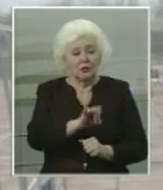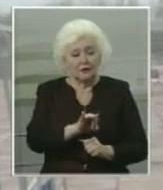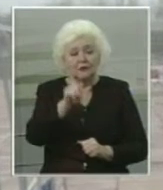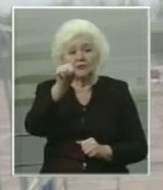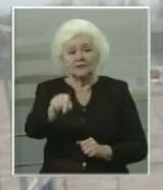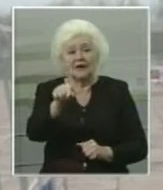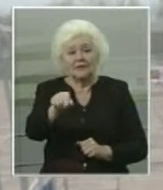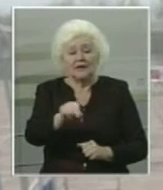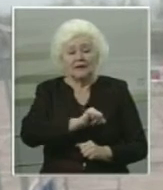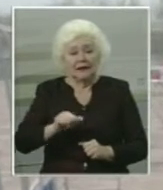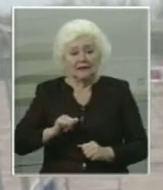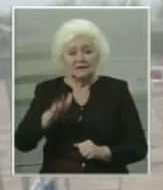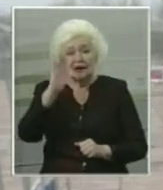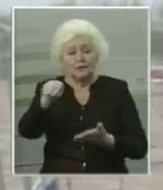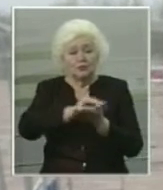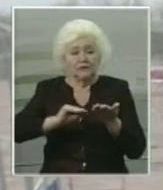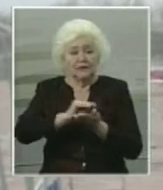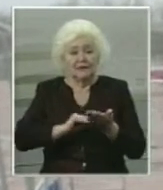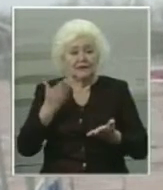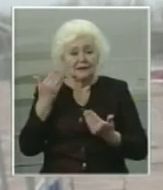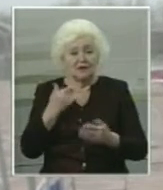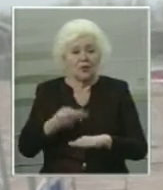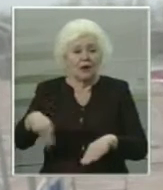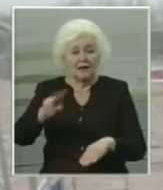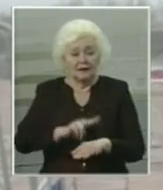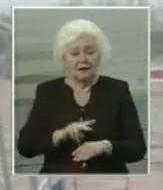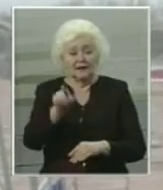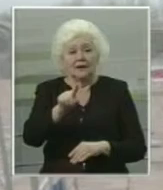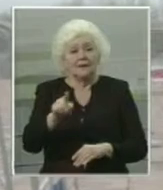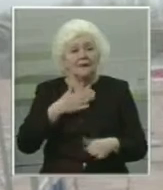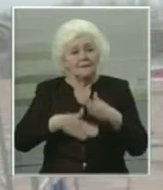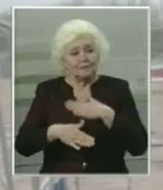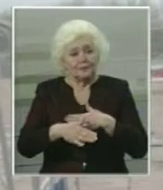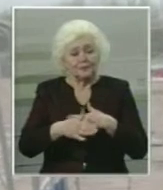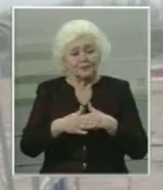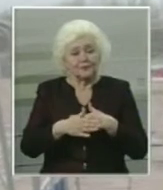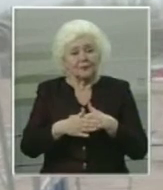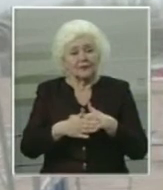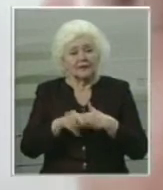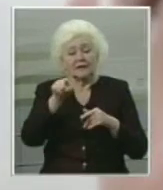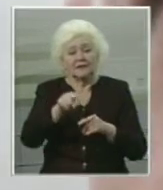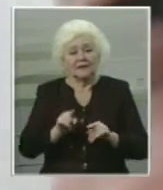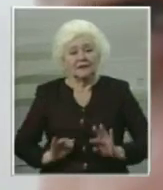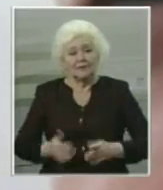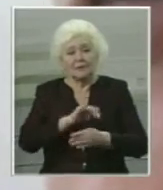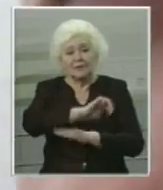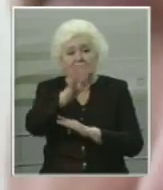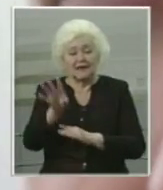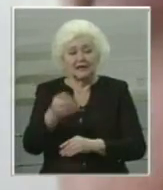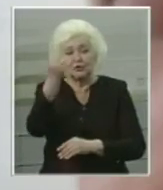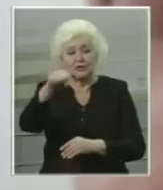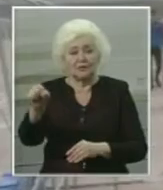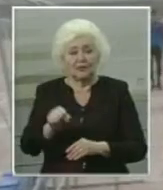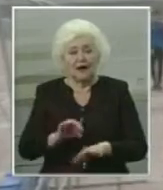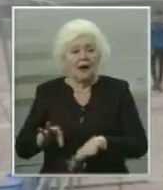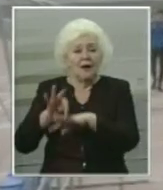він сам був тренер з легкої атлетики, виховав плеяду там чемпіонів. І тут одночасно проводяться